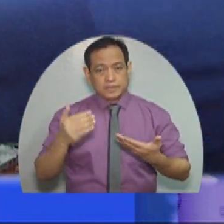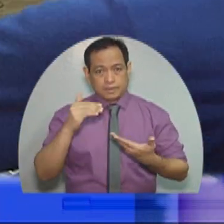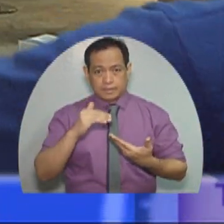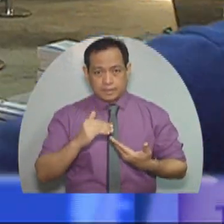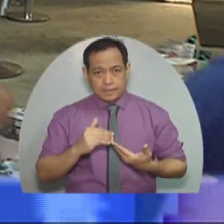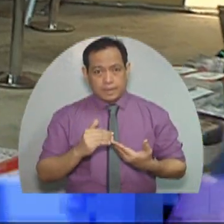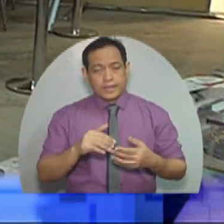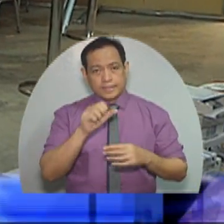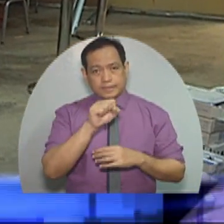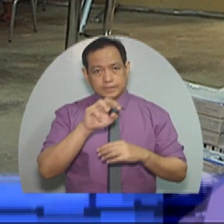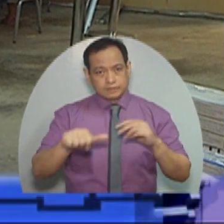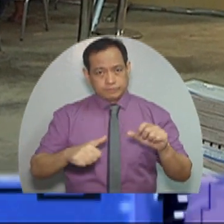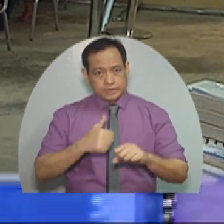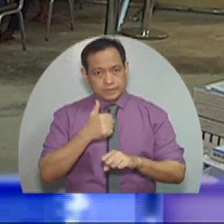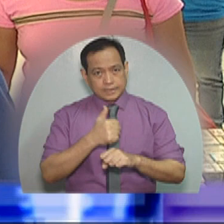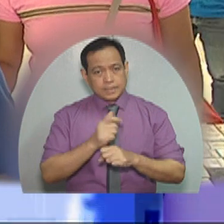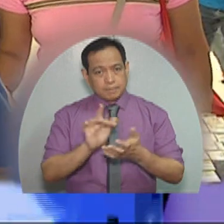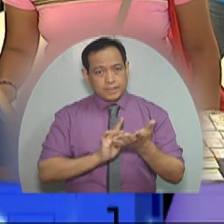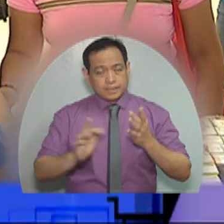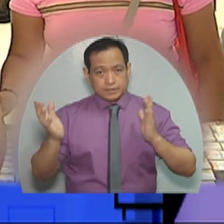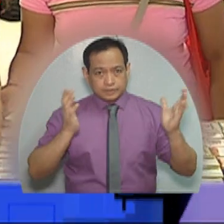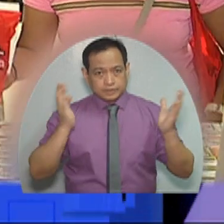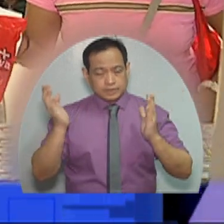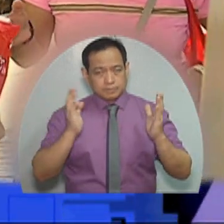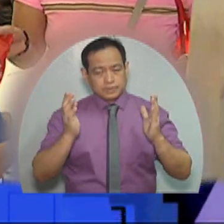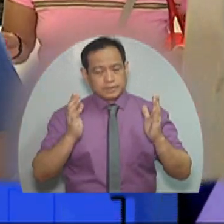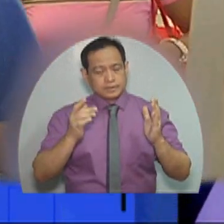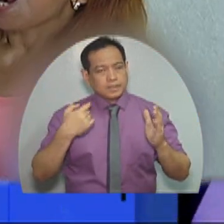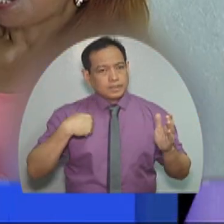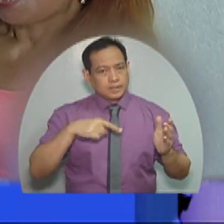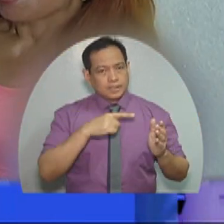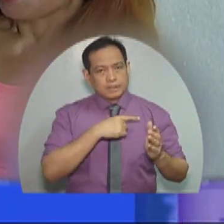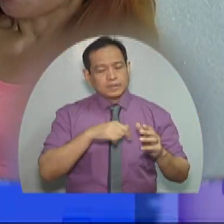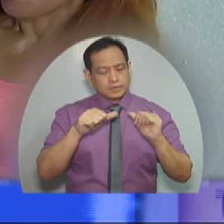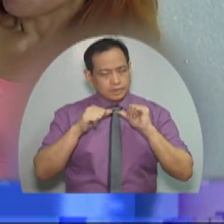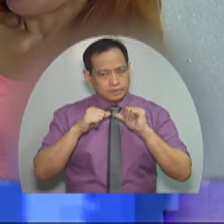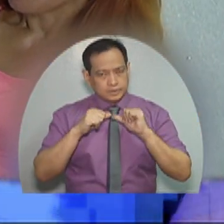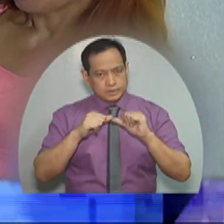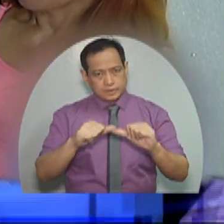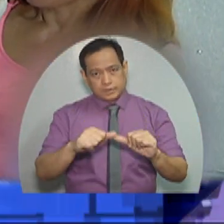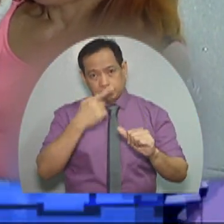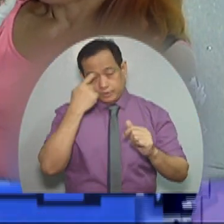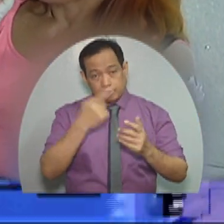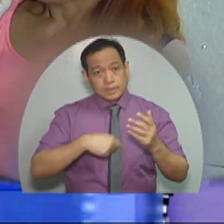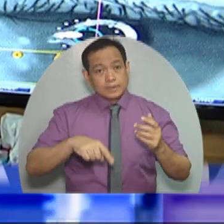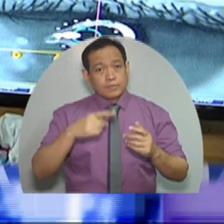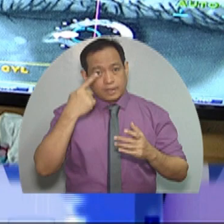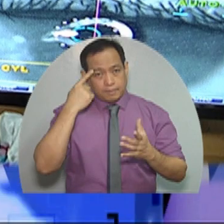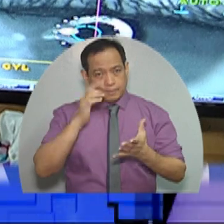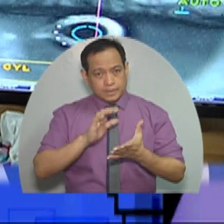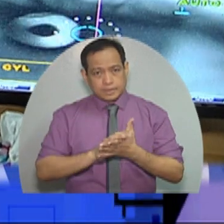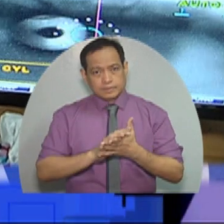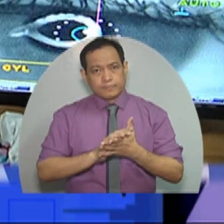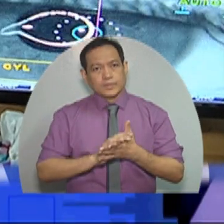ng Kapwa Comalco at SM Foundation ng Medical Service ay aming ipinagpapatuloy dahil naniniwala